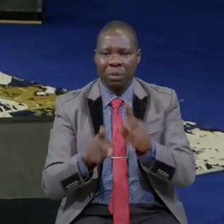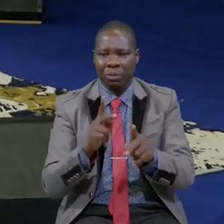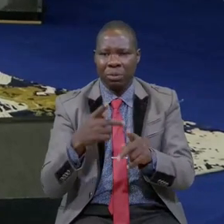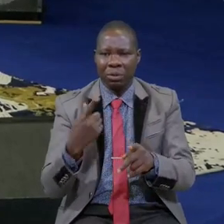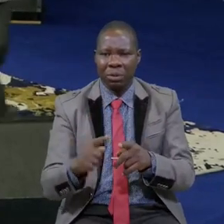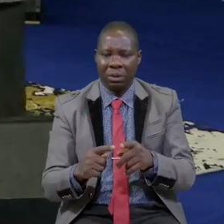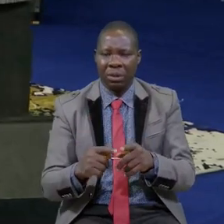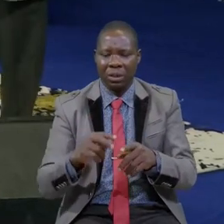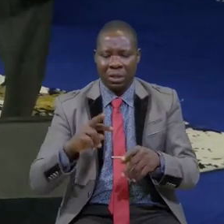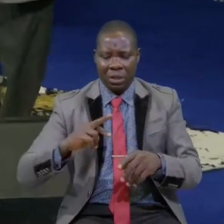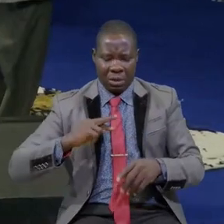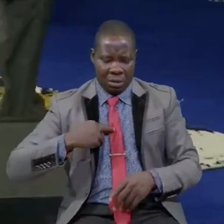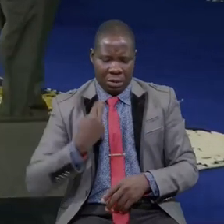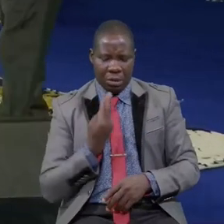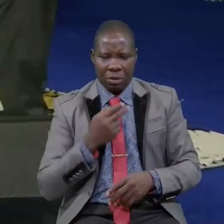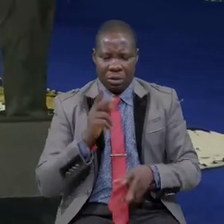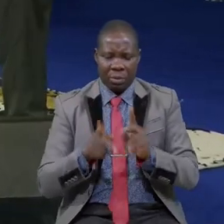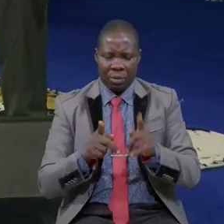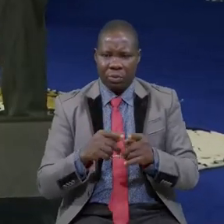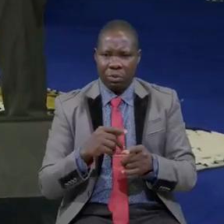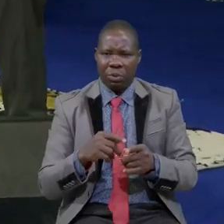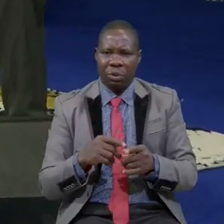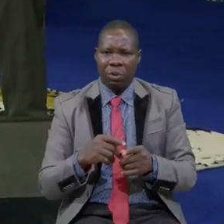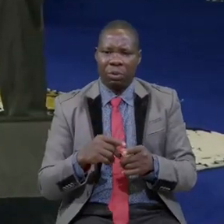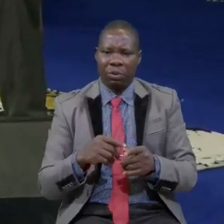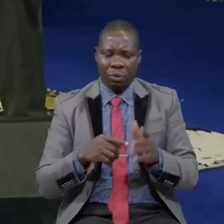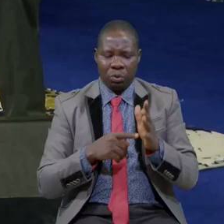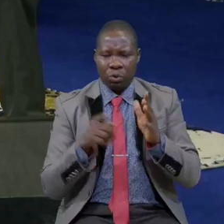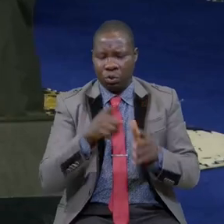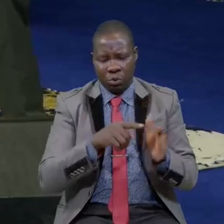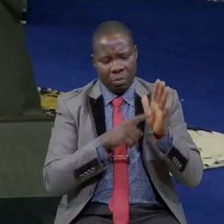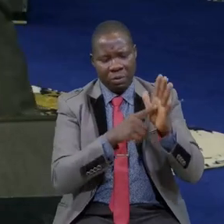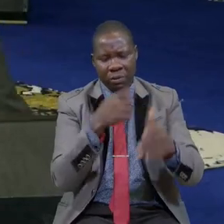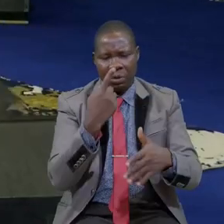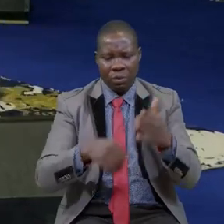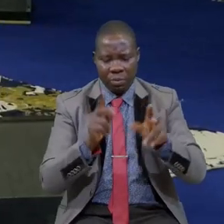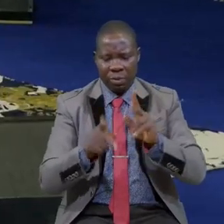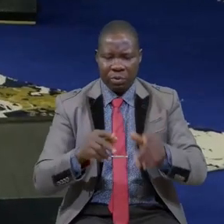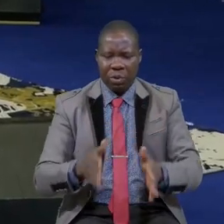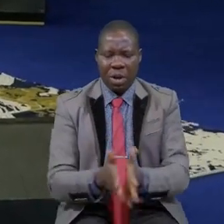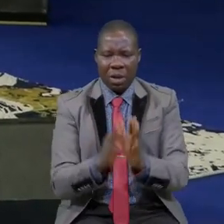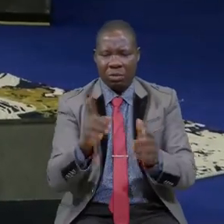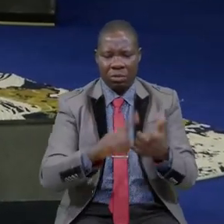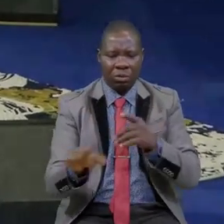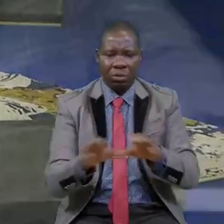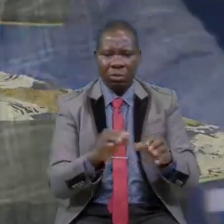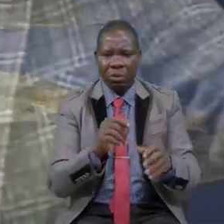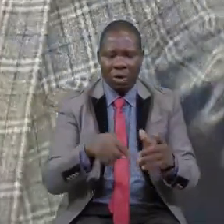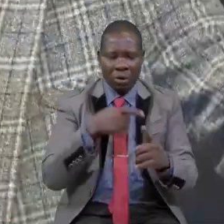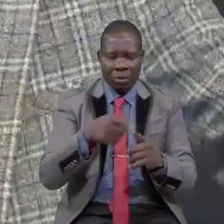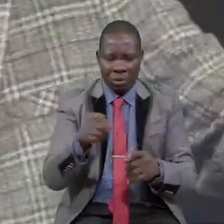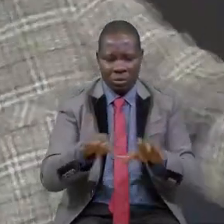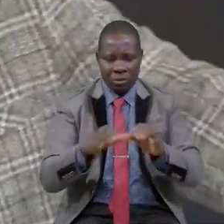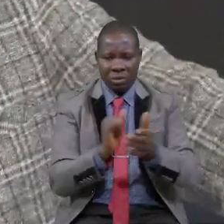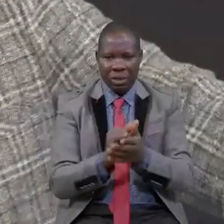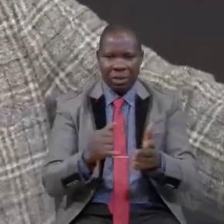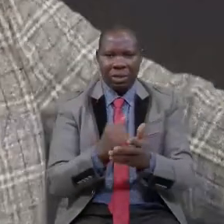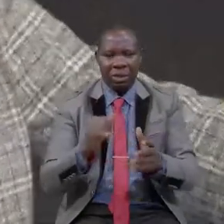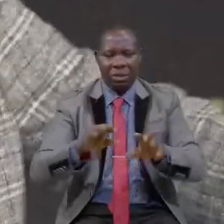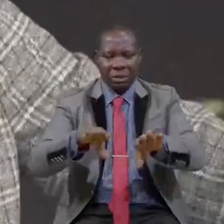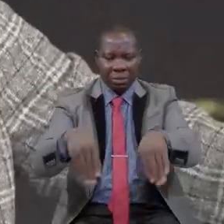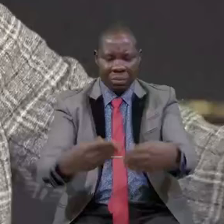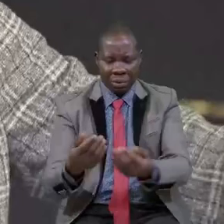gens. Et tu manifestes ce que les gens t'envoient faire. Et quand tu le fais, cela produit quelque chose